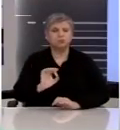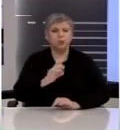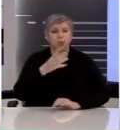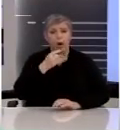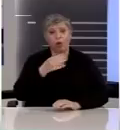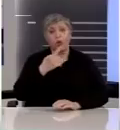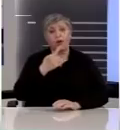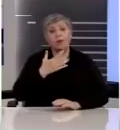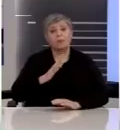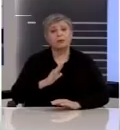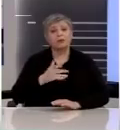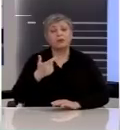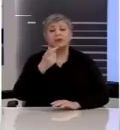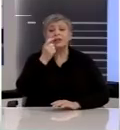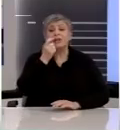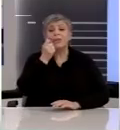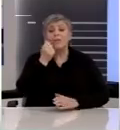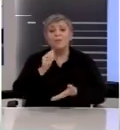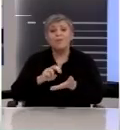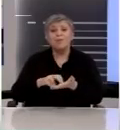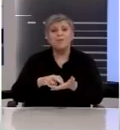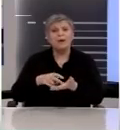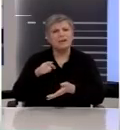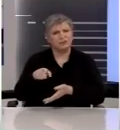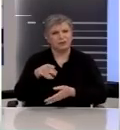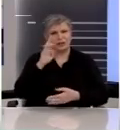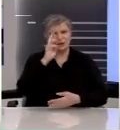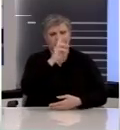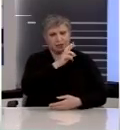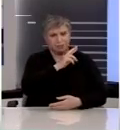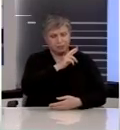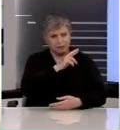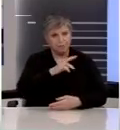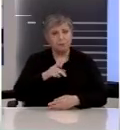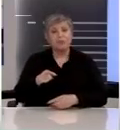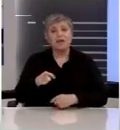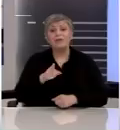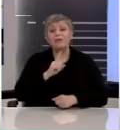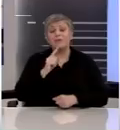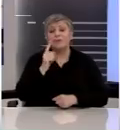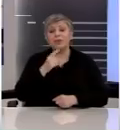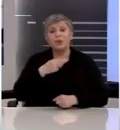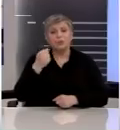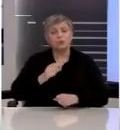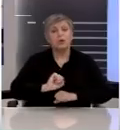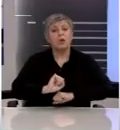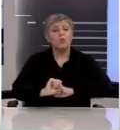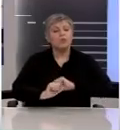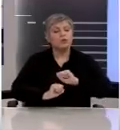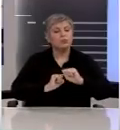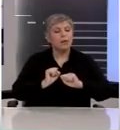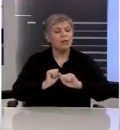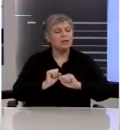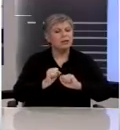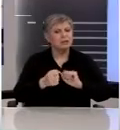Ριάντ ήταν αυτός ο οποίος και επιχείρησε να αναδείξει ότι